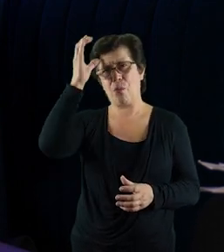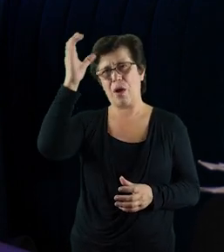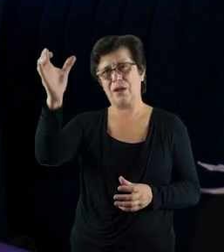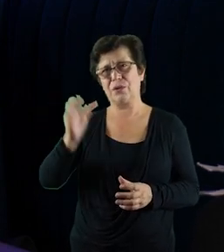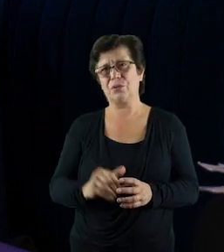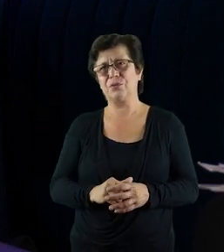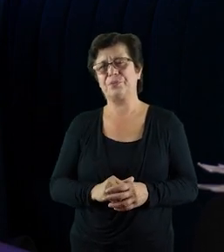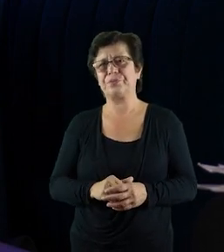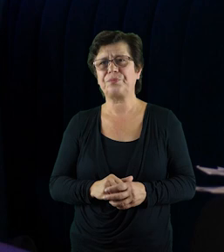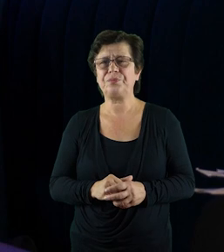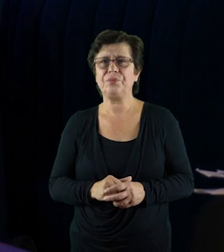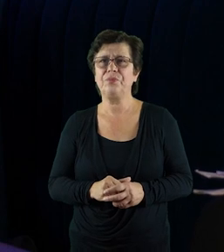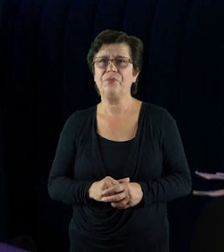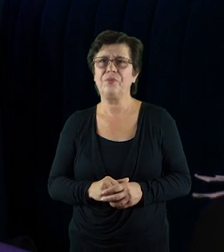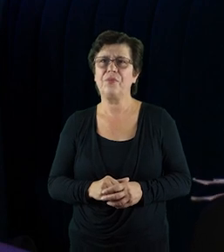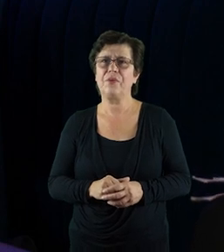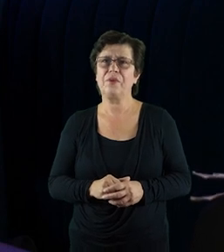I to mam wrażenie,